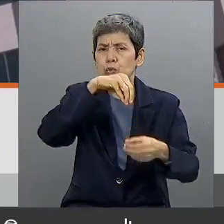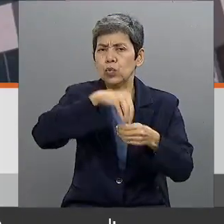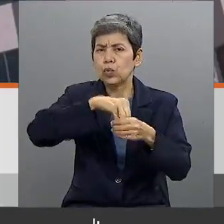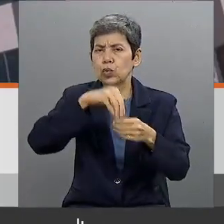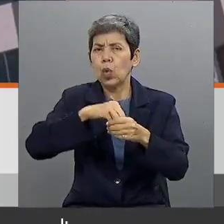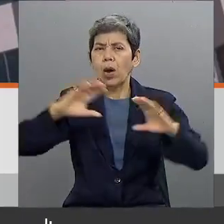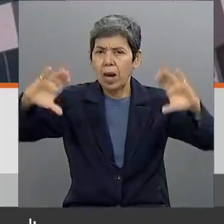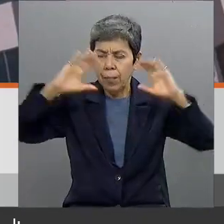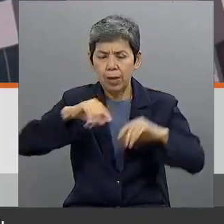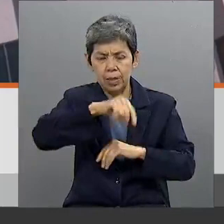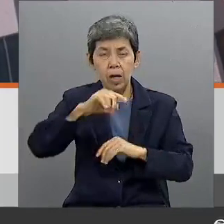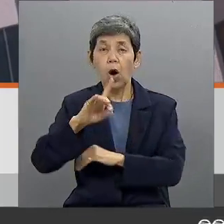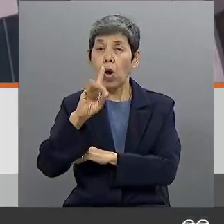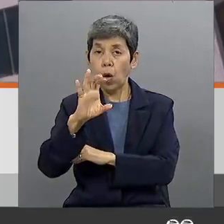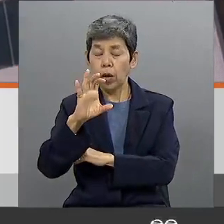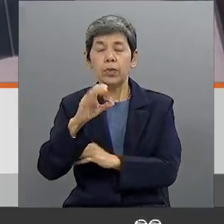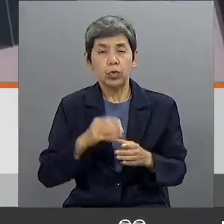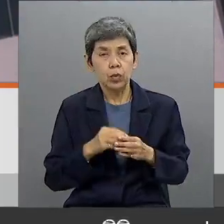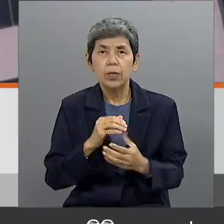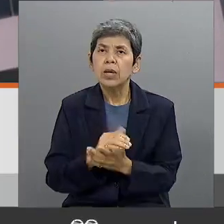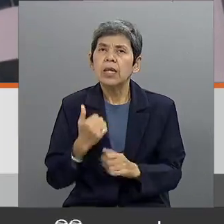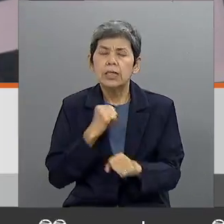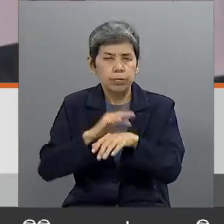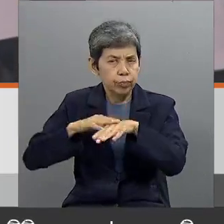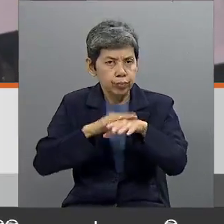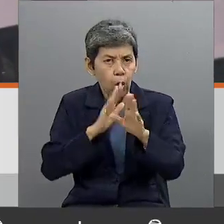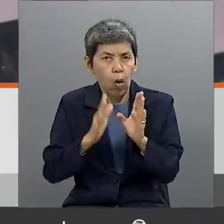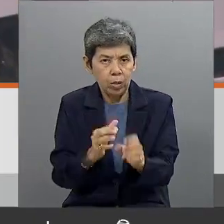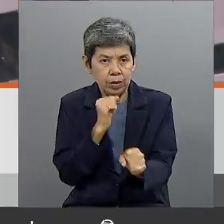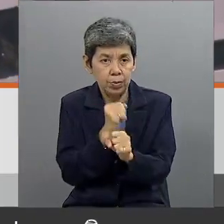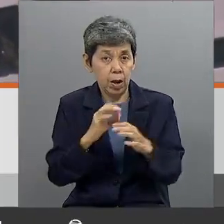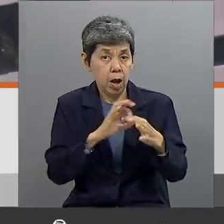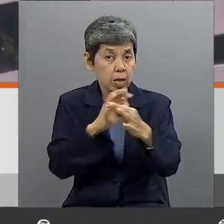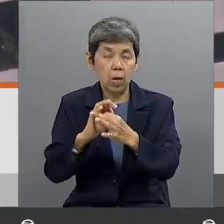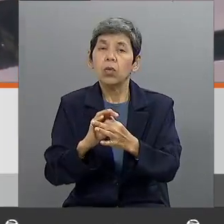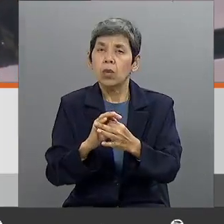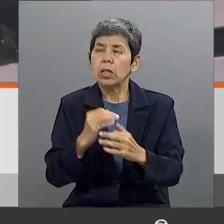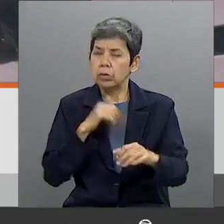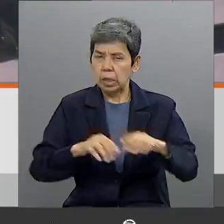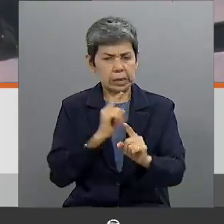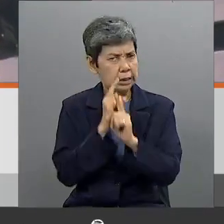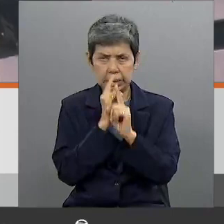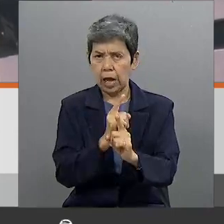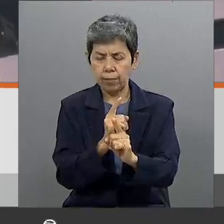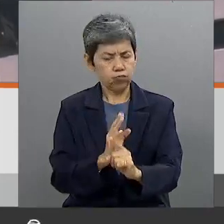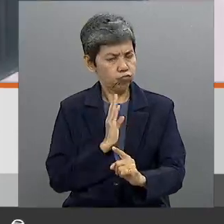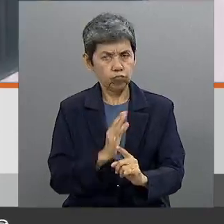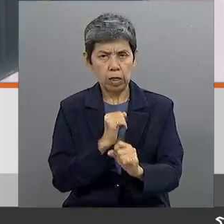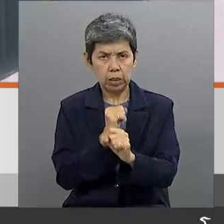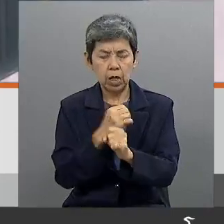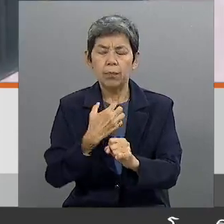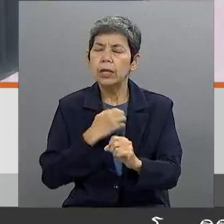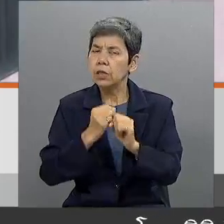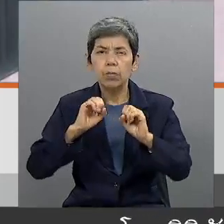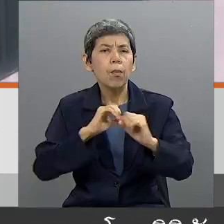กว่าร้อยแห่งสำหรับชาวต่างชาติโดยได้สั่งการให้เจ้าหน้าที่ที่เกี่ยวข้องทุกภาคส่วนปฏิบัติหน้าที่อย่างรัดกุมเพื่อความปลอดภัย